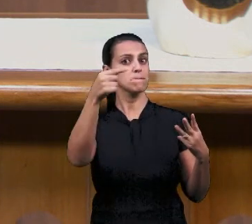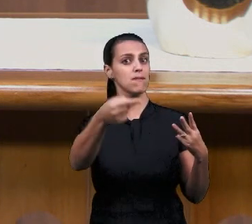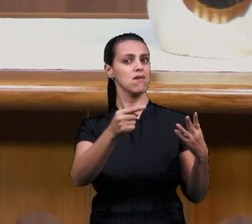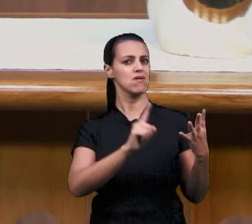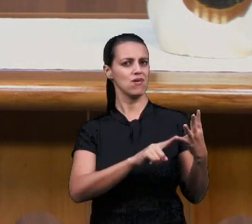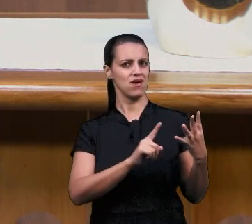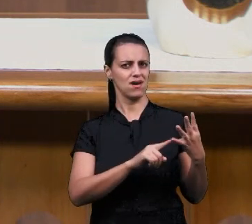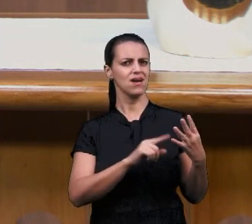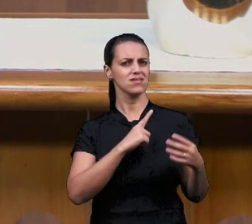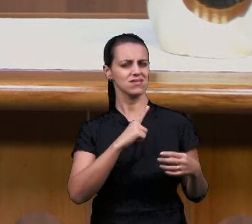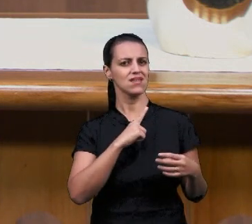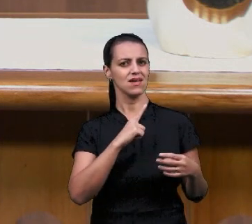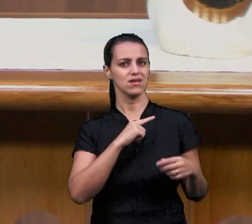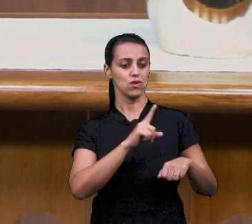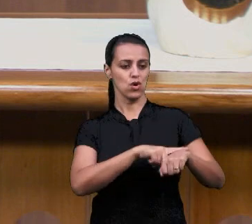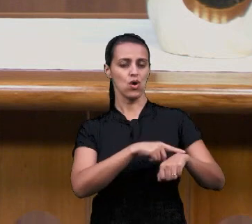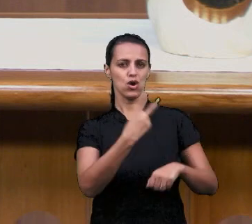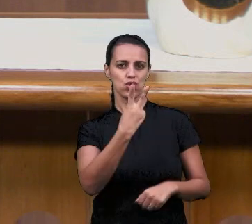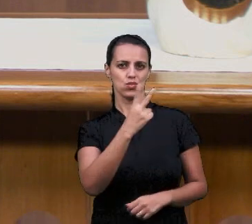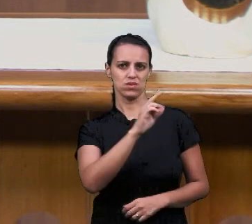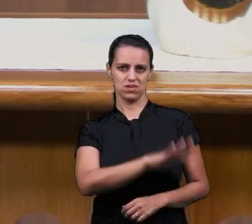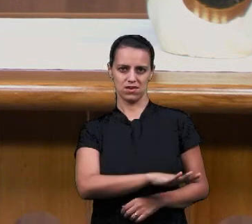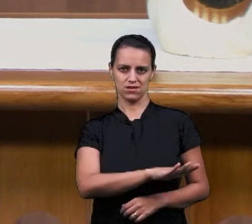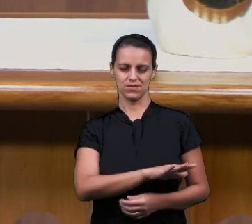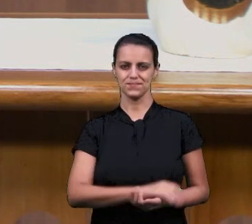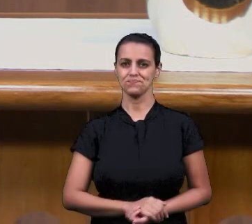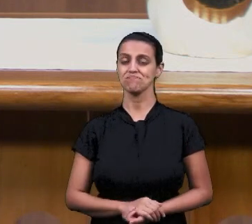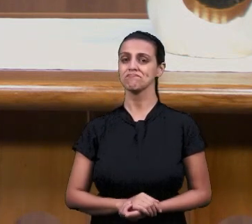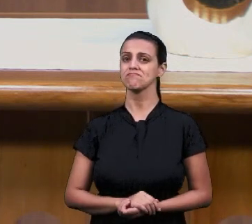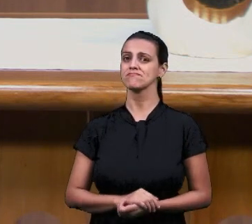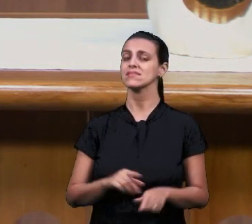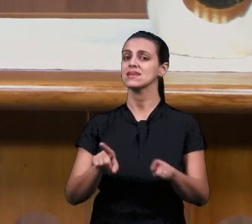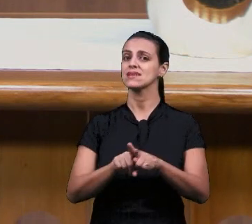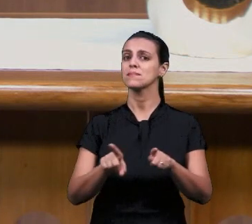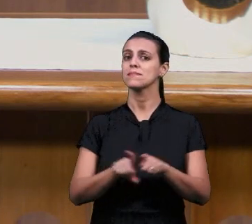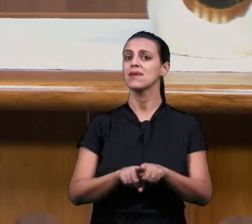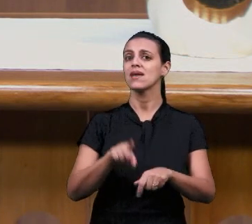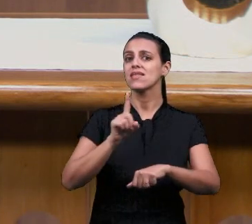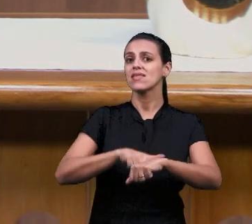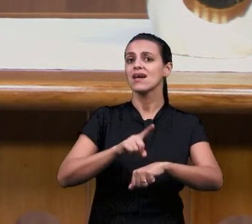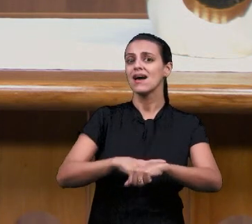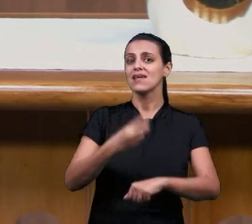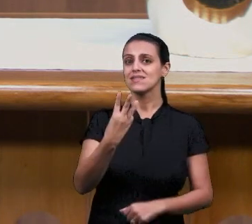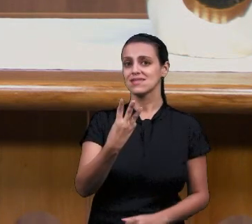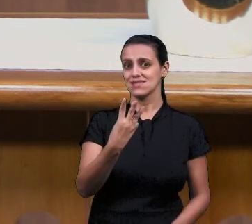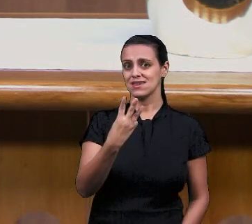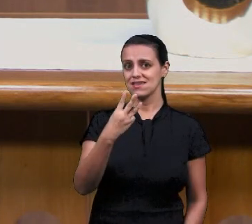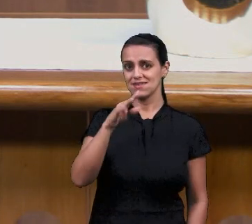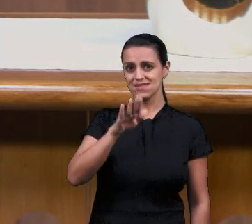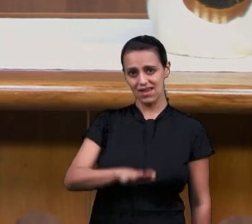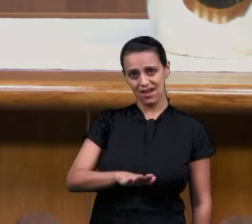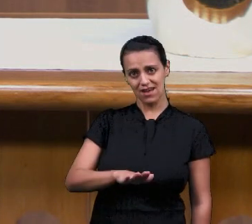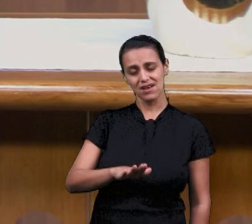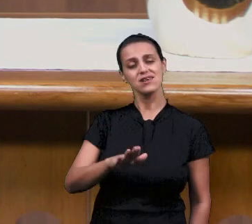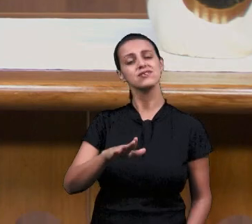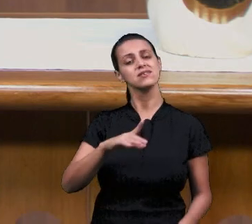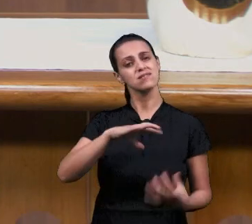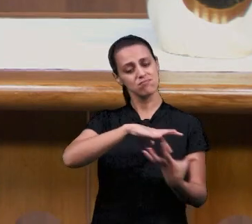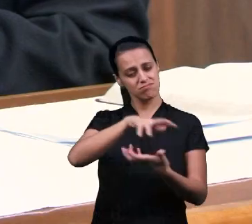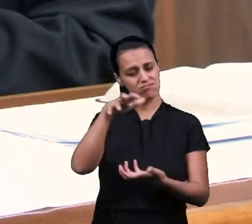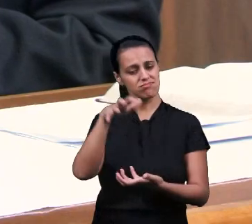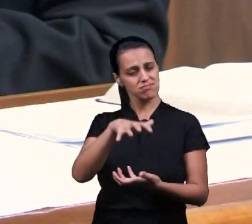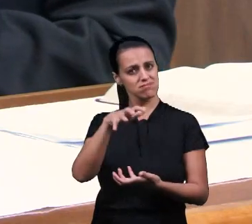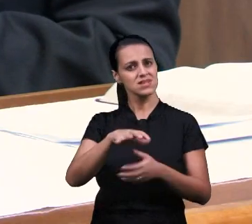aussi à 14 heures. À 15 heures, nous allons voir la transmission, notre transmission. Cette transmission, c'est pour toutes